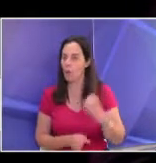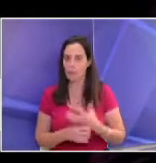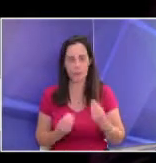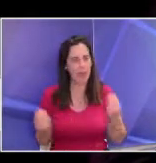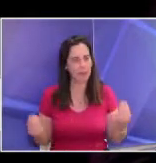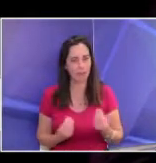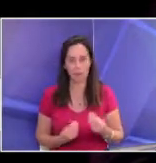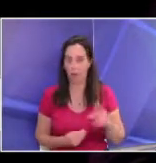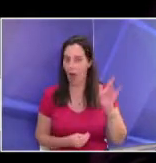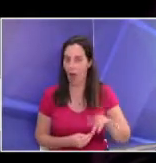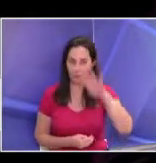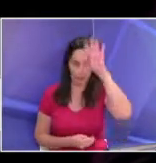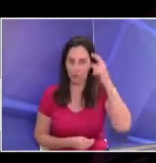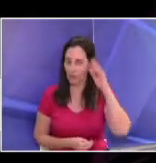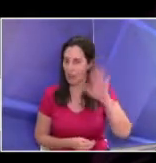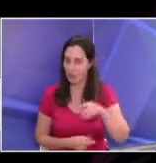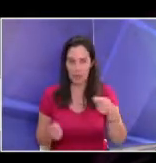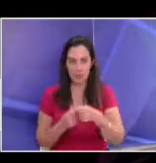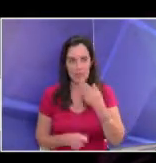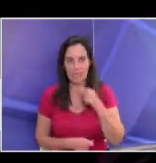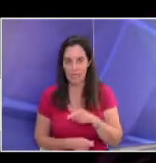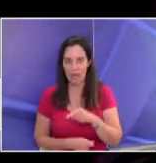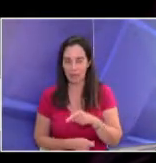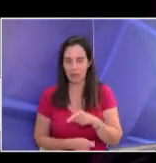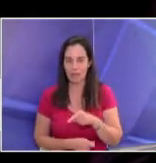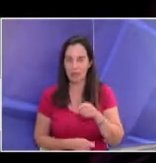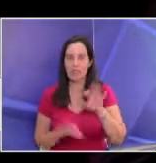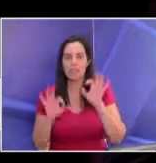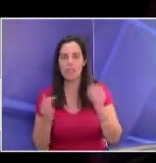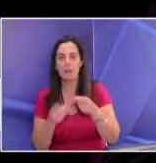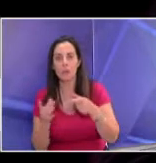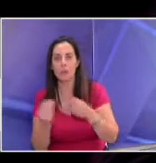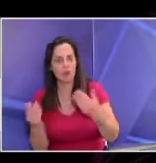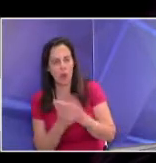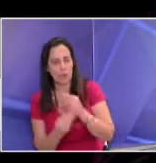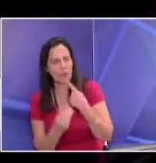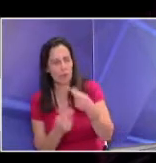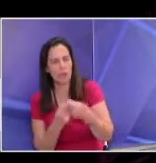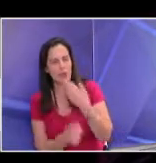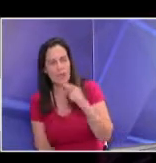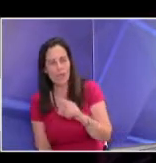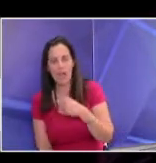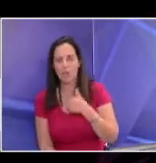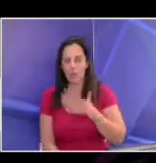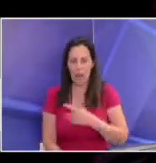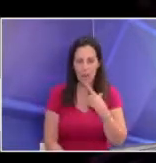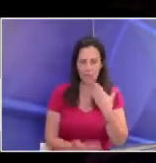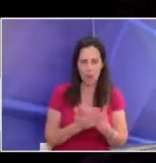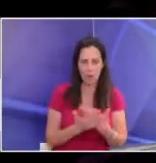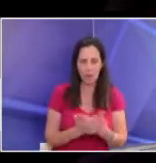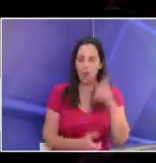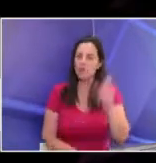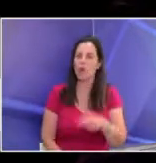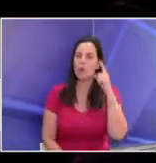הרבה דברים אנטי-איראניים. אני חושב שגם בנושא של ישראל, מוחמד זה בדיוק העניין. משהו חדש. תכף אנחנו נדבר על... אני רוצה לומר בשורה התחתונה,